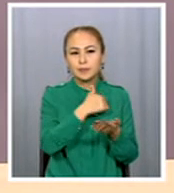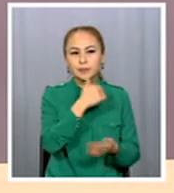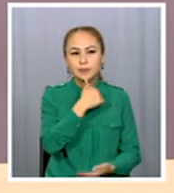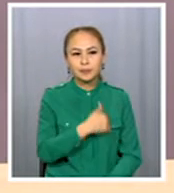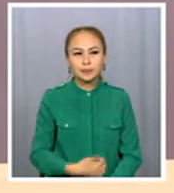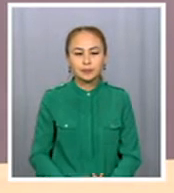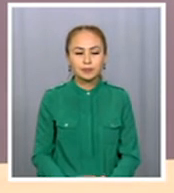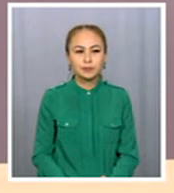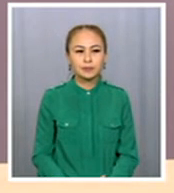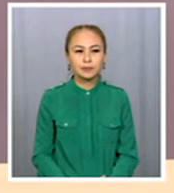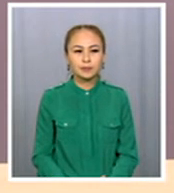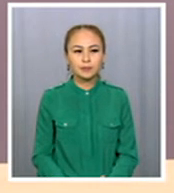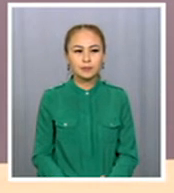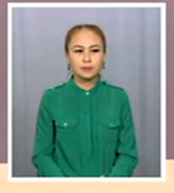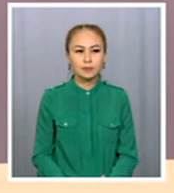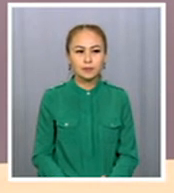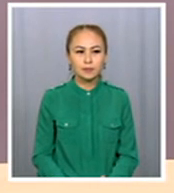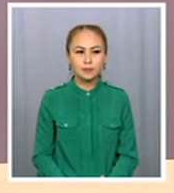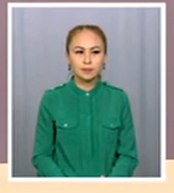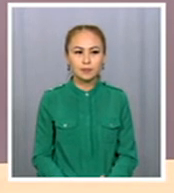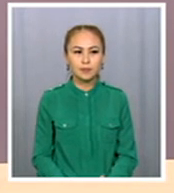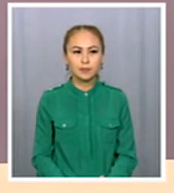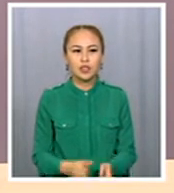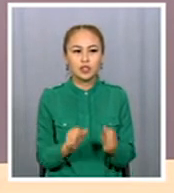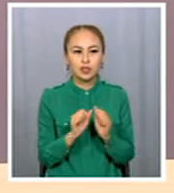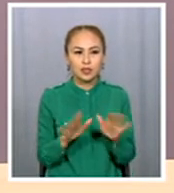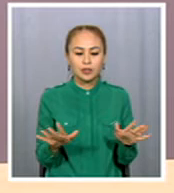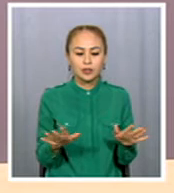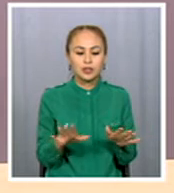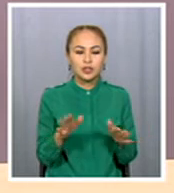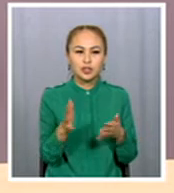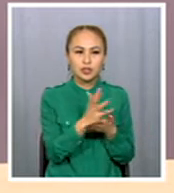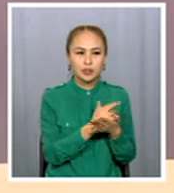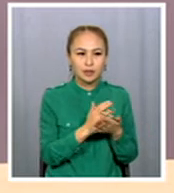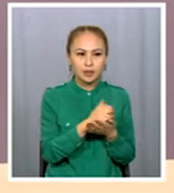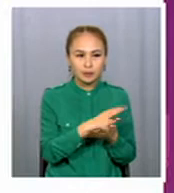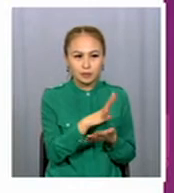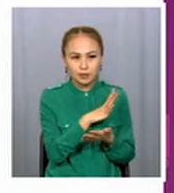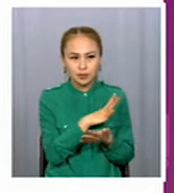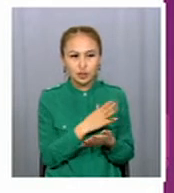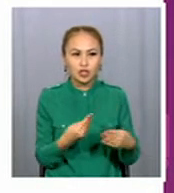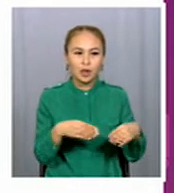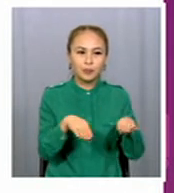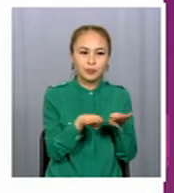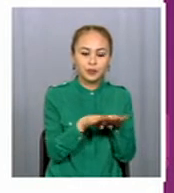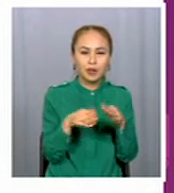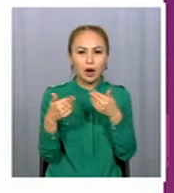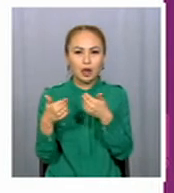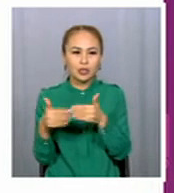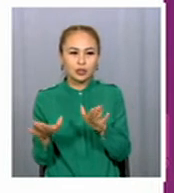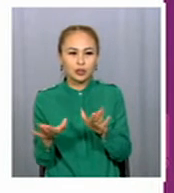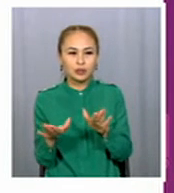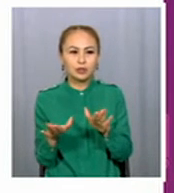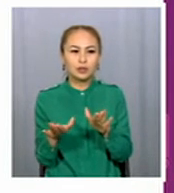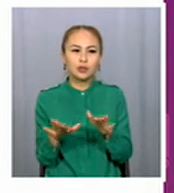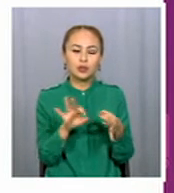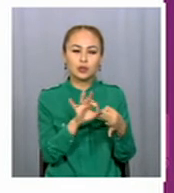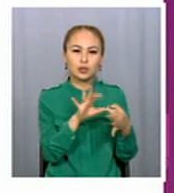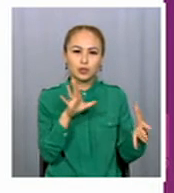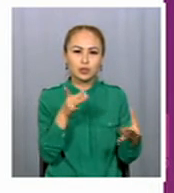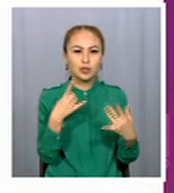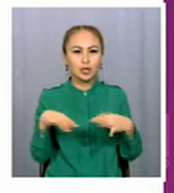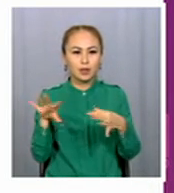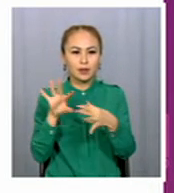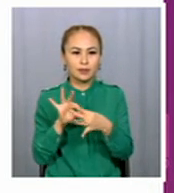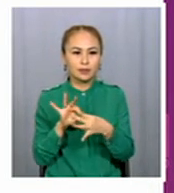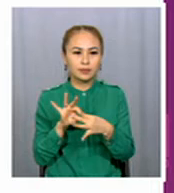Ендеше тексереміз. Шашты жинады, жапты ашты, үзді